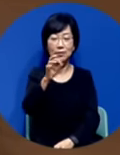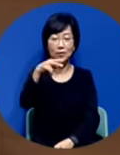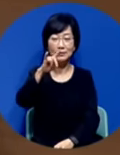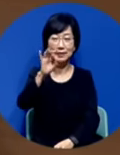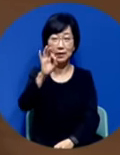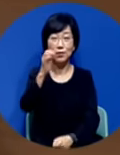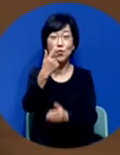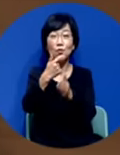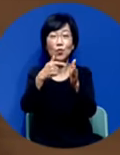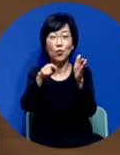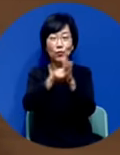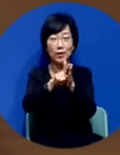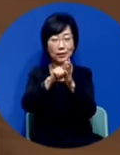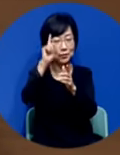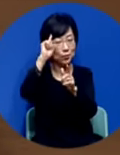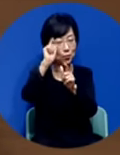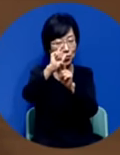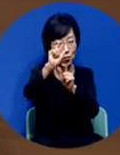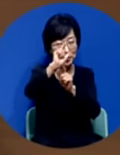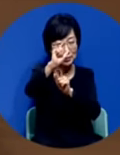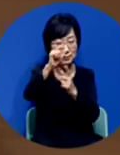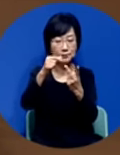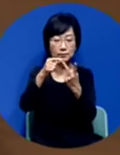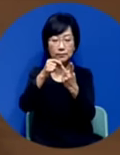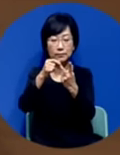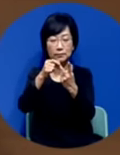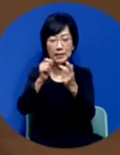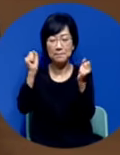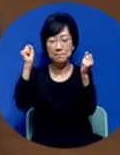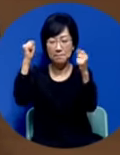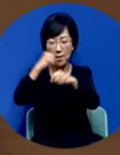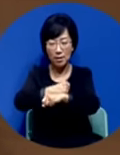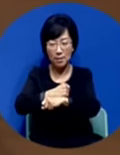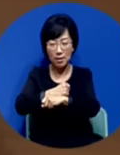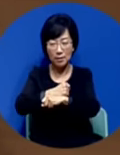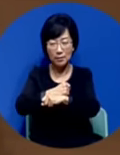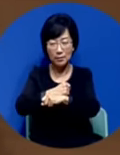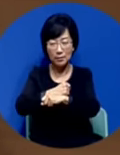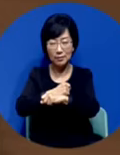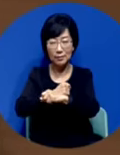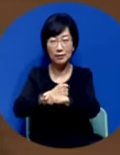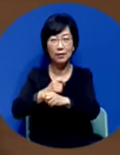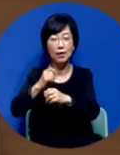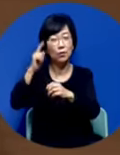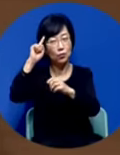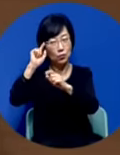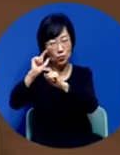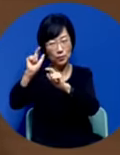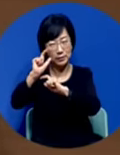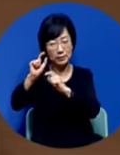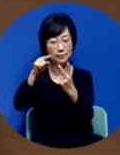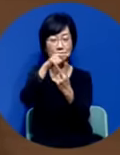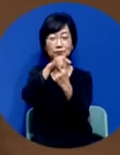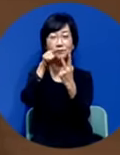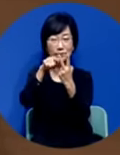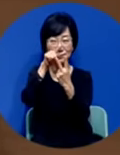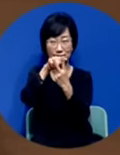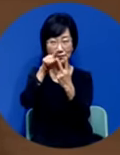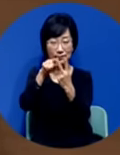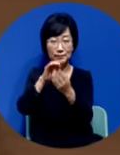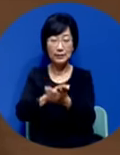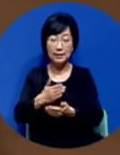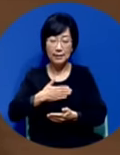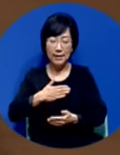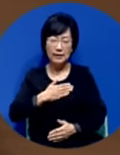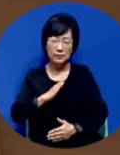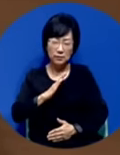那圣经里面讲到了两个忧愁，讲的是忧愁永生， 예, 멸망에 이르는 고민. 那之后呢，来成就 두 가지 나왔잖아요. 아, 灭亡的忧愁. 우리가 참으로 내가 이 축복 속에 오늘